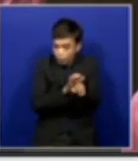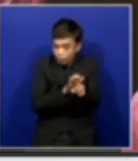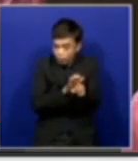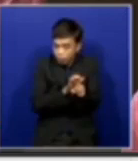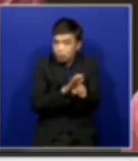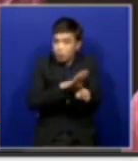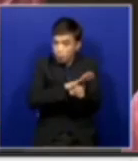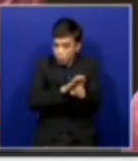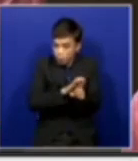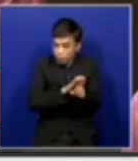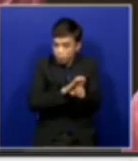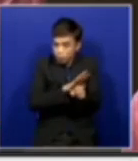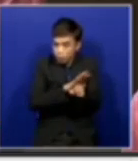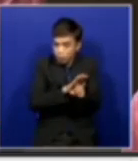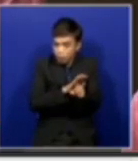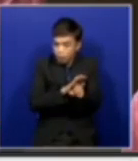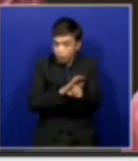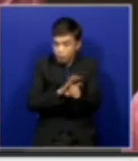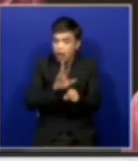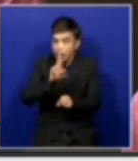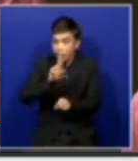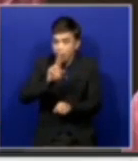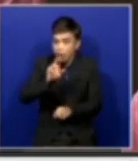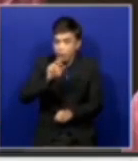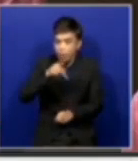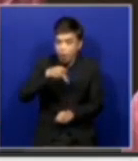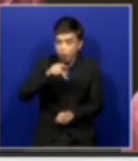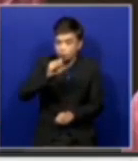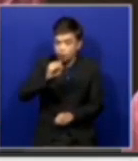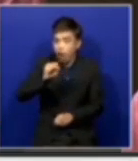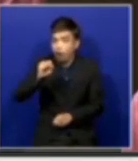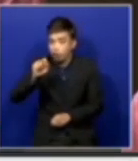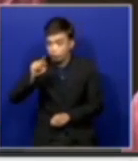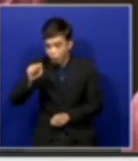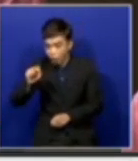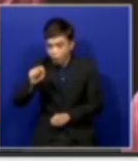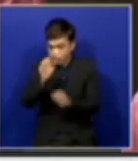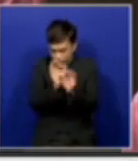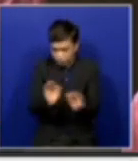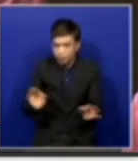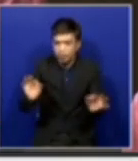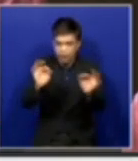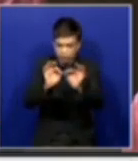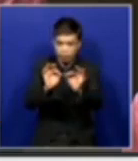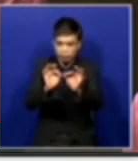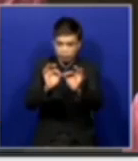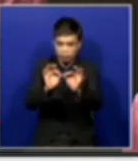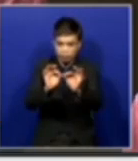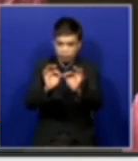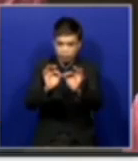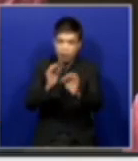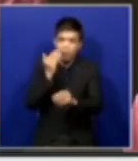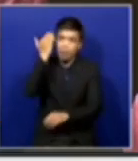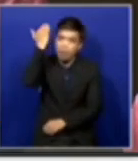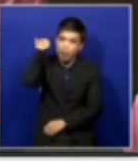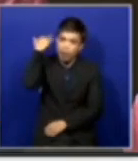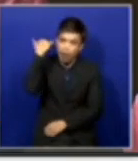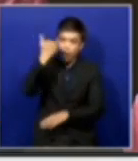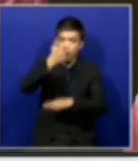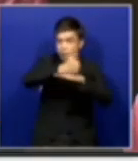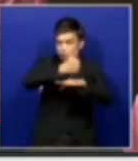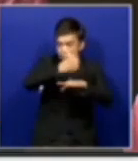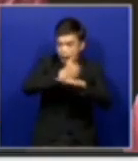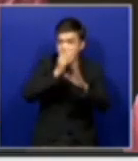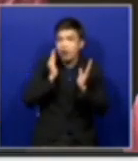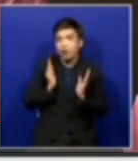านสถานีใหม่หรือรพสตมีความสำคัญยิ่งนะครับที่ผ่านมาโควิดนี่นะครับ ผอ.นะครับเจ้าที่ร